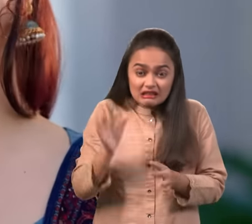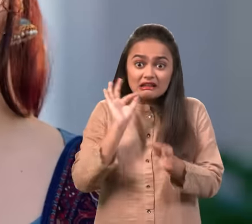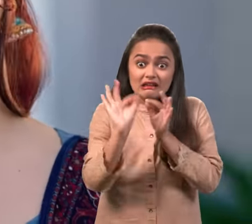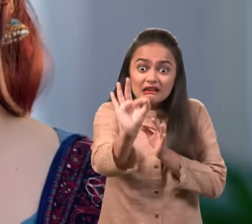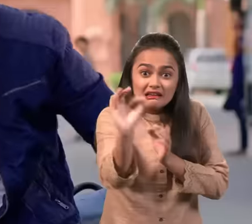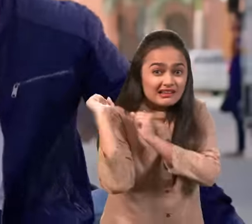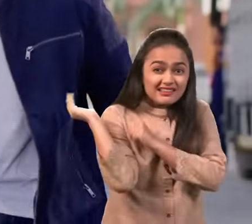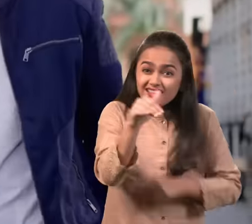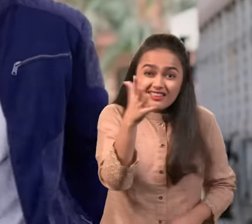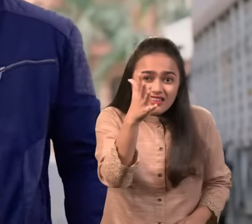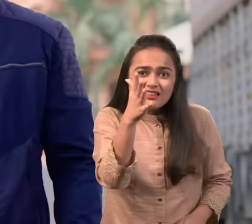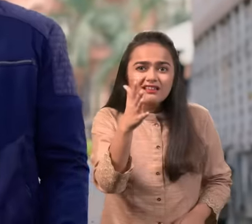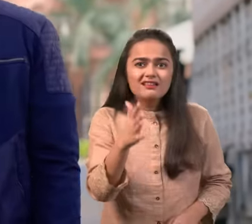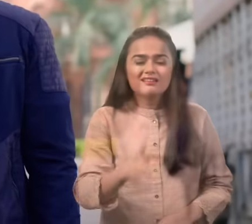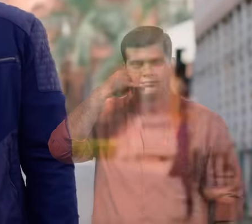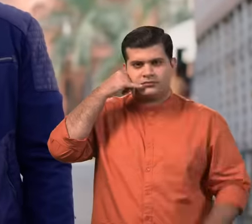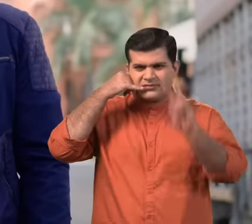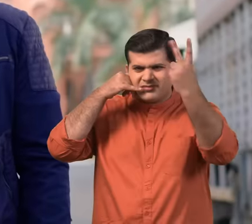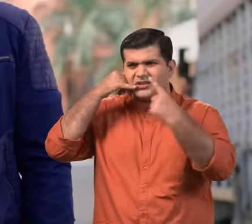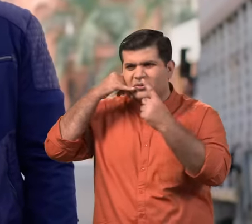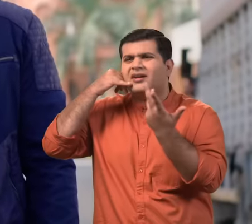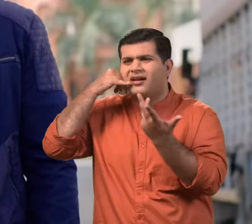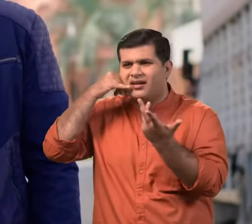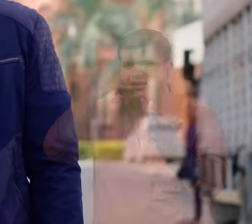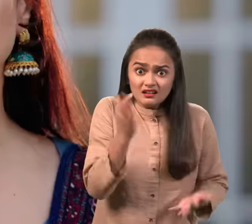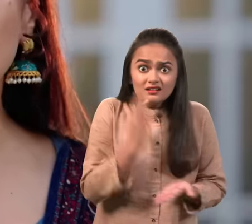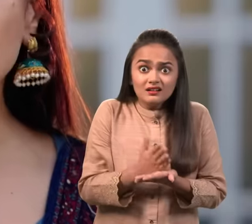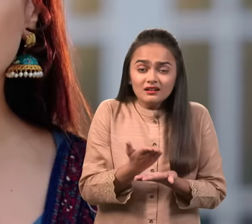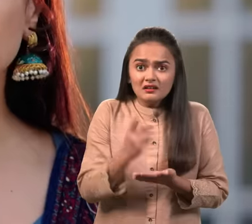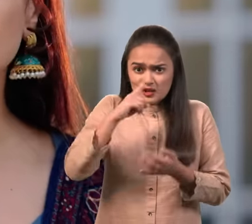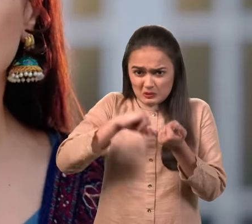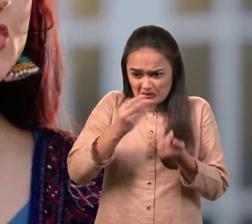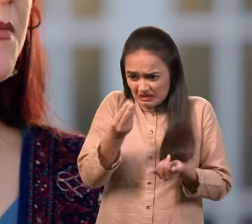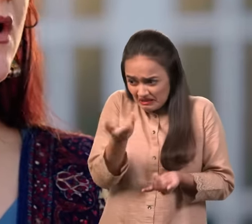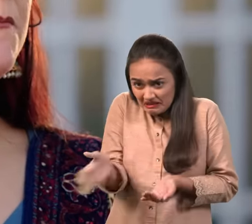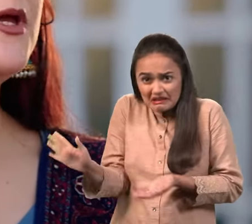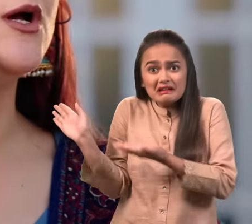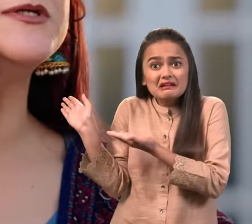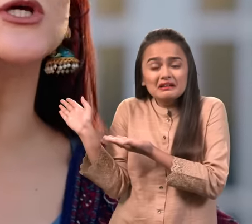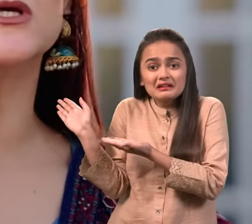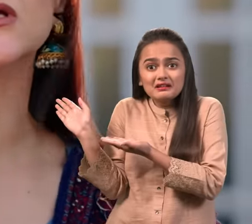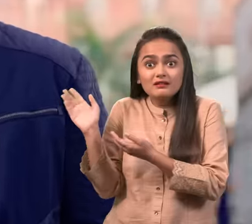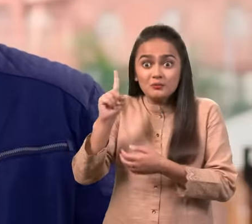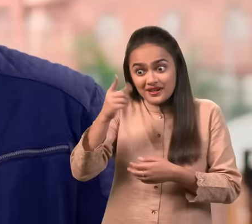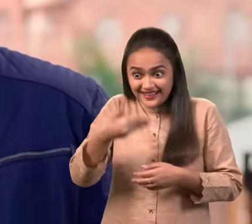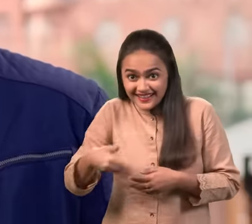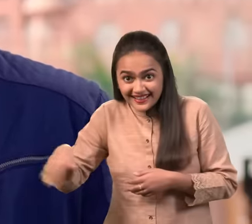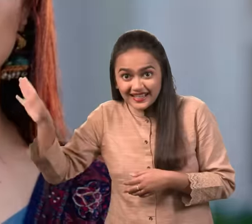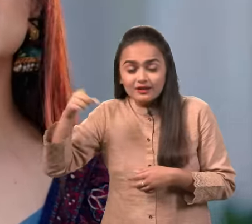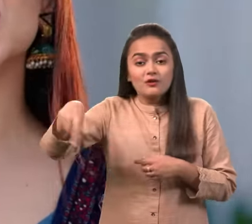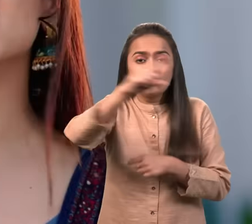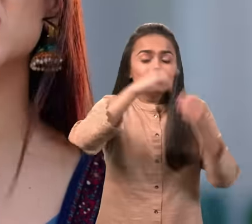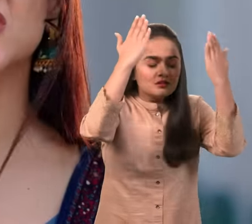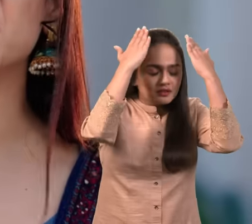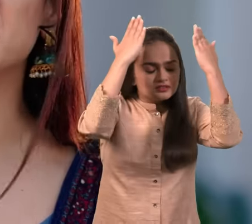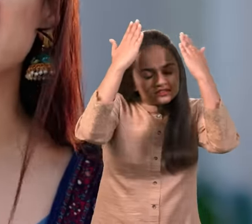देने के लिए नहीं आएगा वो। क्या बकवास कर रही है मामी जी। देखना सौम्या अभी अभी चली गई,